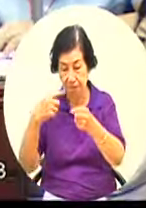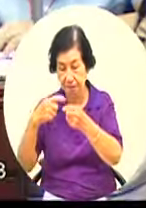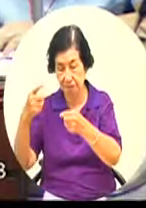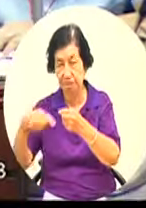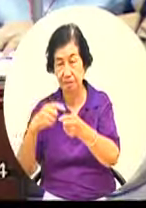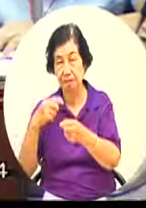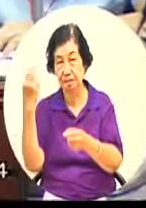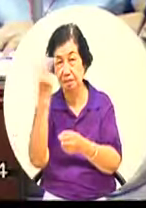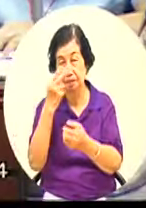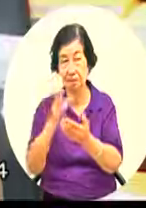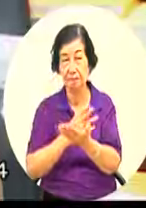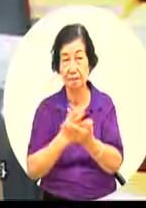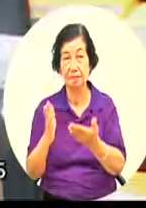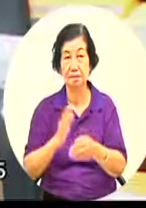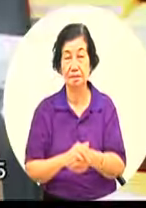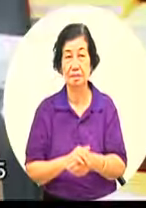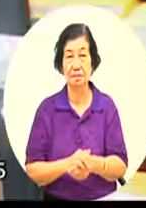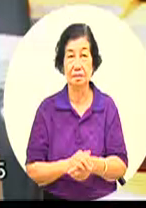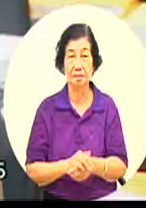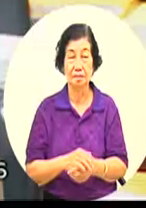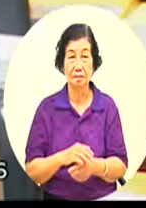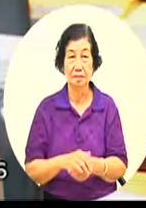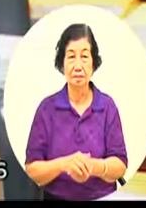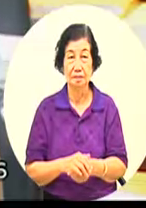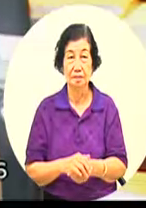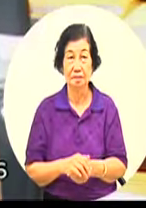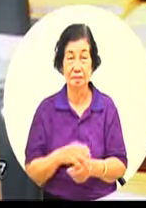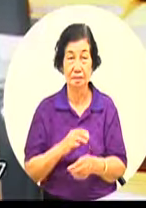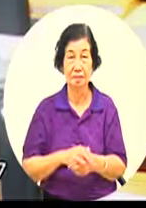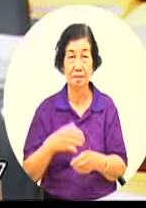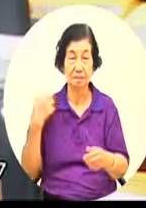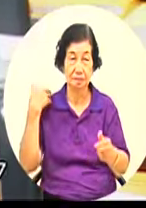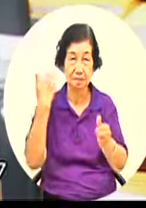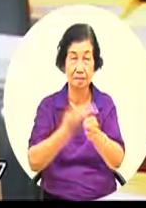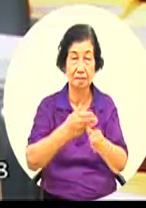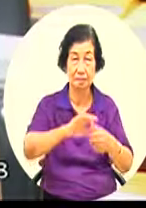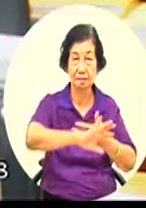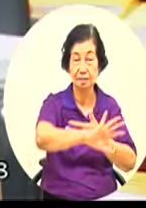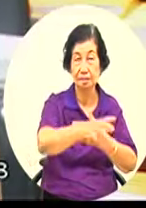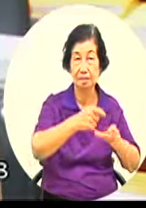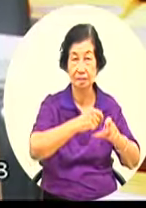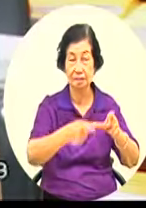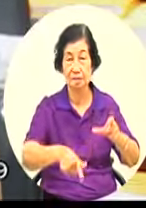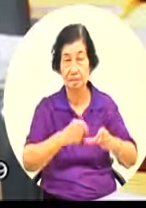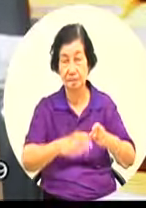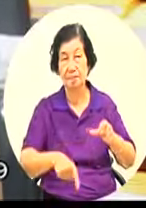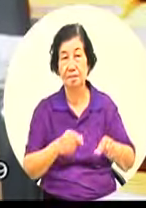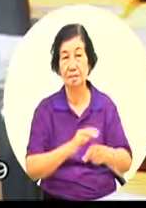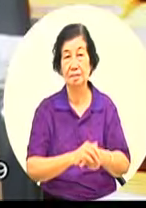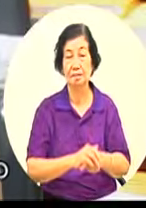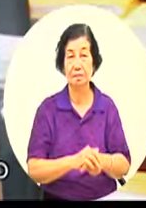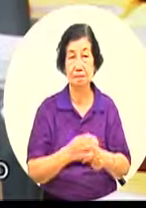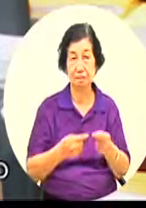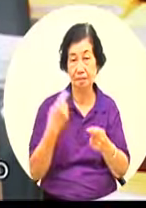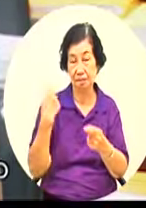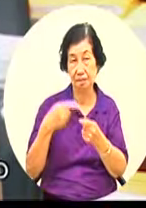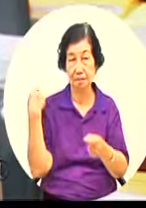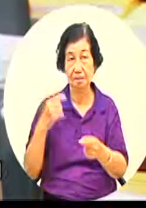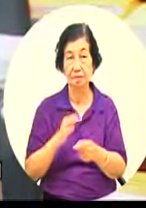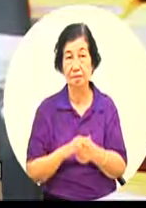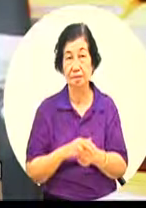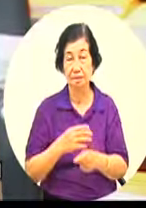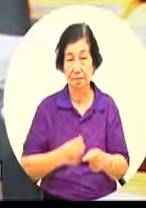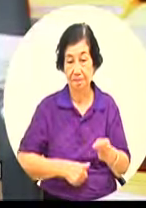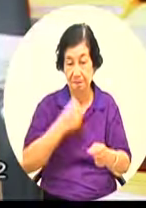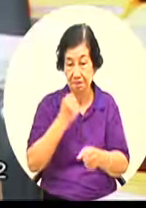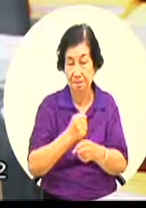的执行的 结果。我已经很具体的，因为我知道你这个是委外。那你有实际让委外人去查证说去年度他是怎么执